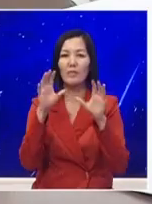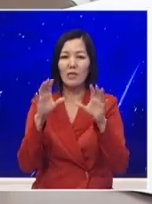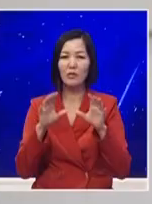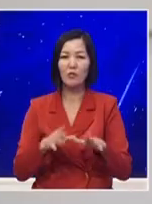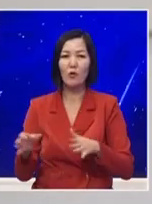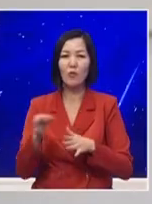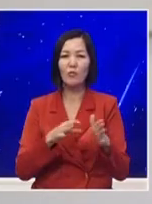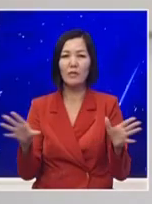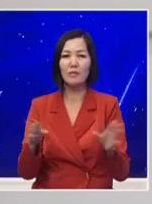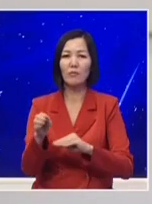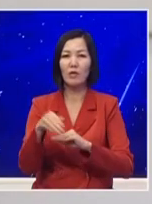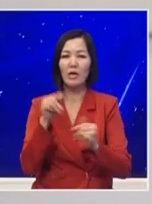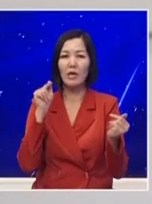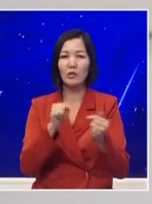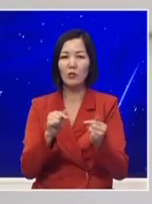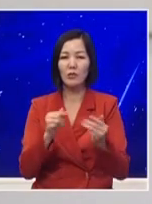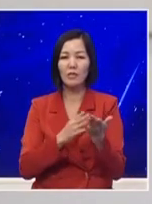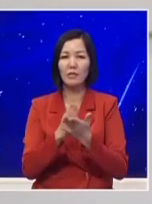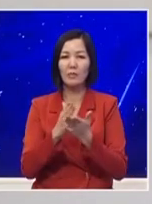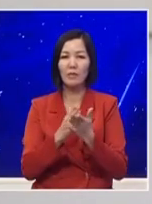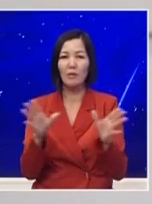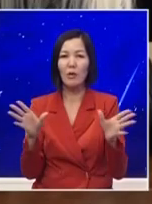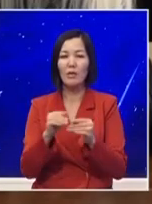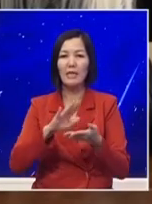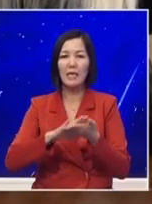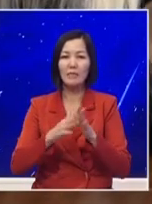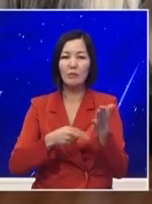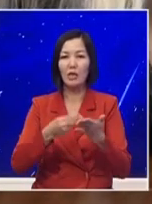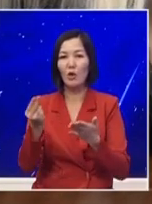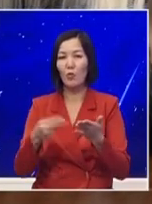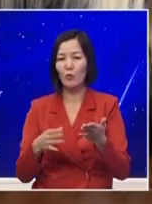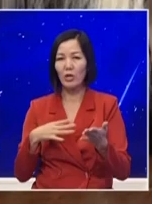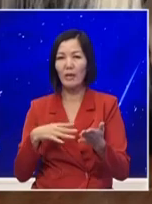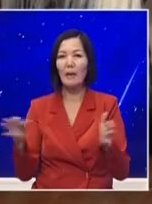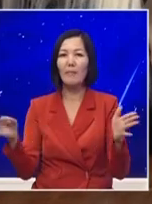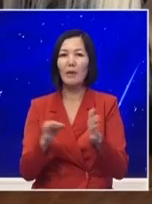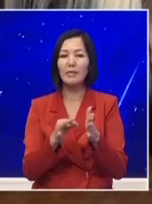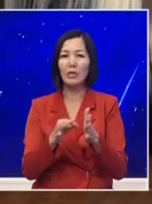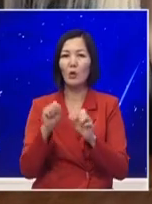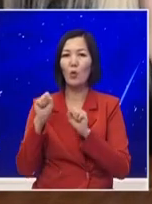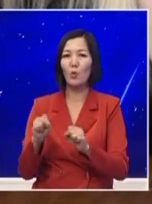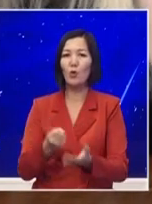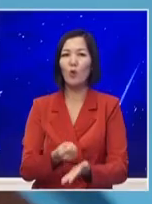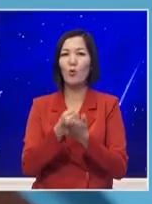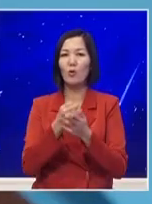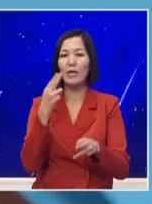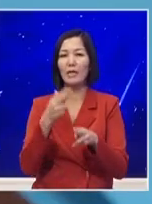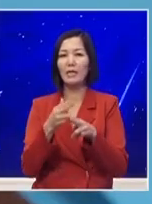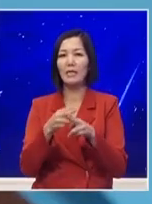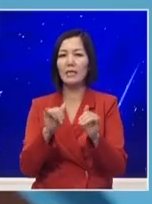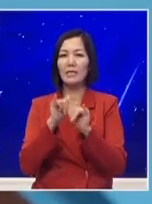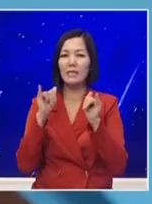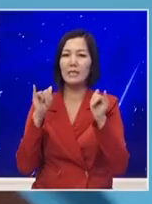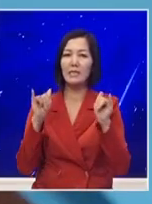тұлға облыстық жемқорлыққа қарсы күрес қызметімен өзара келісім шартқа отырған. Мақсаты қорғау, қолдау,